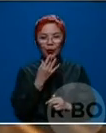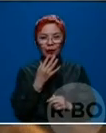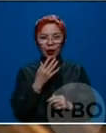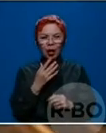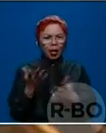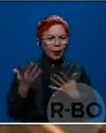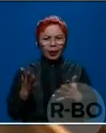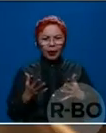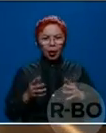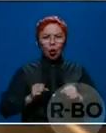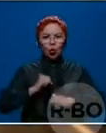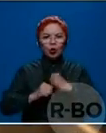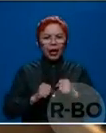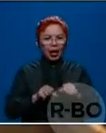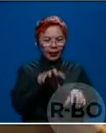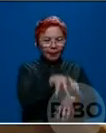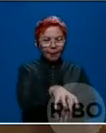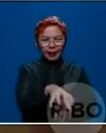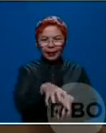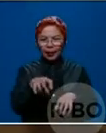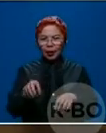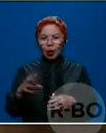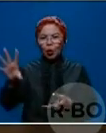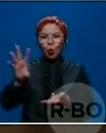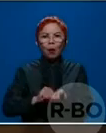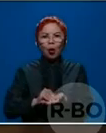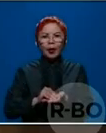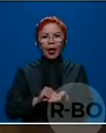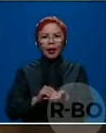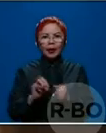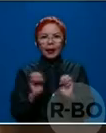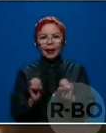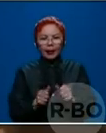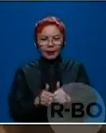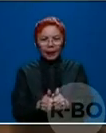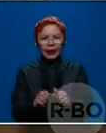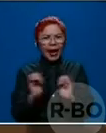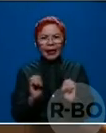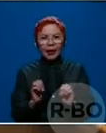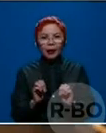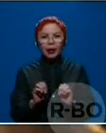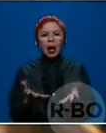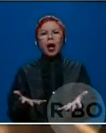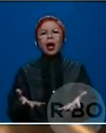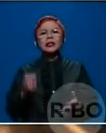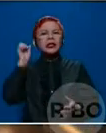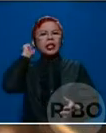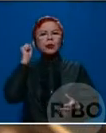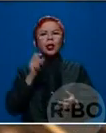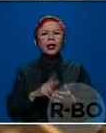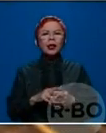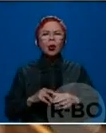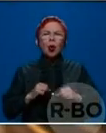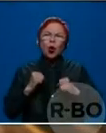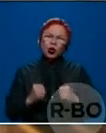memastikan lahan usaha tidak memberikan permodalan tidak memberikan pendampingan akhirnya dia harus terus-menerus tergerus